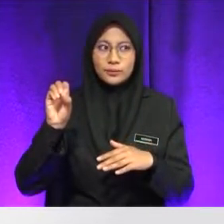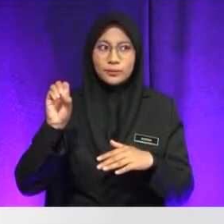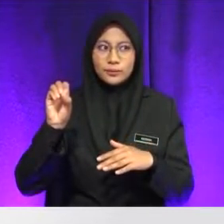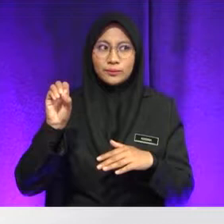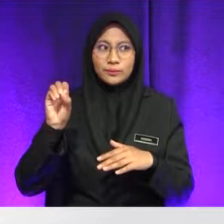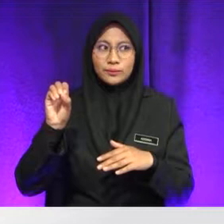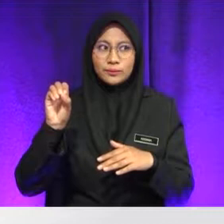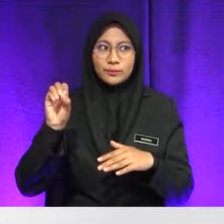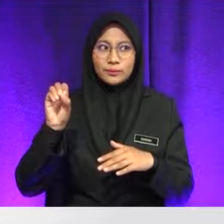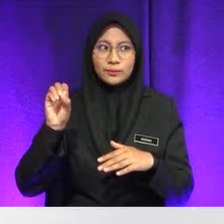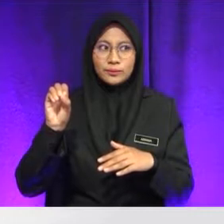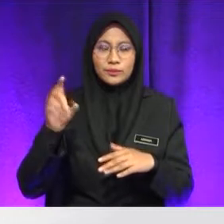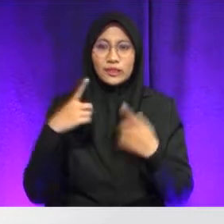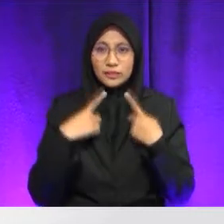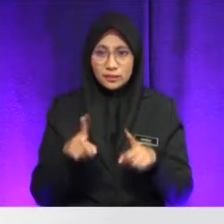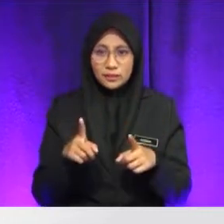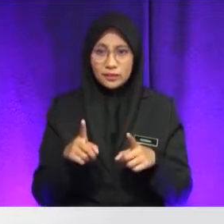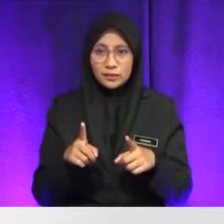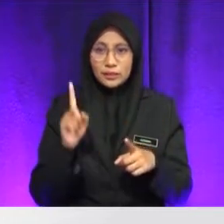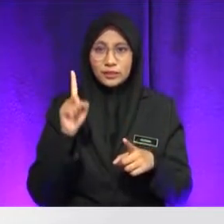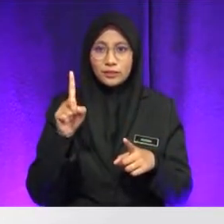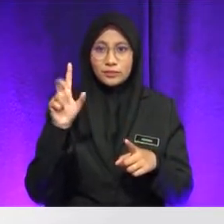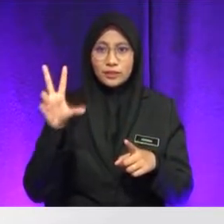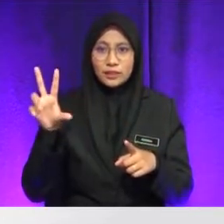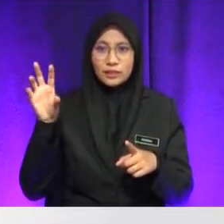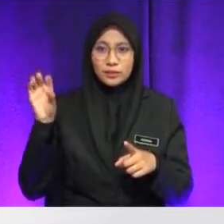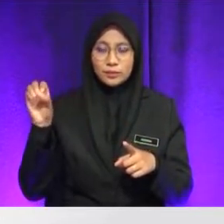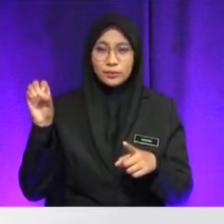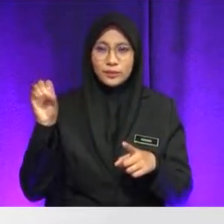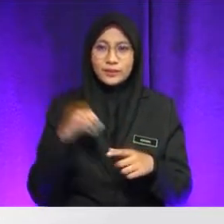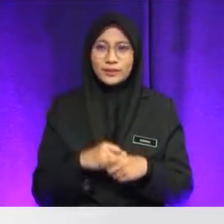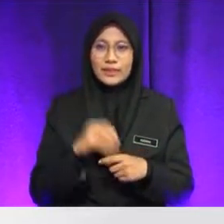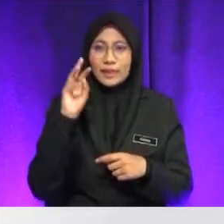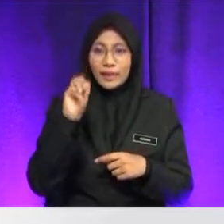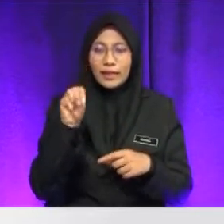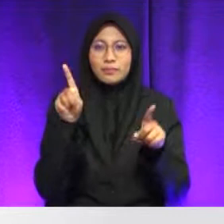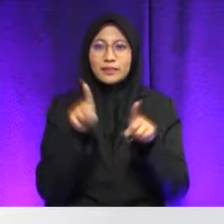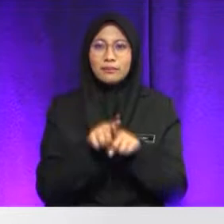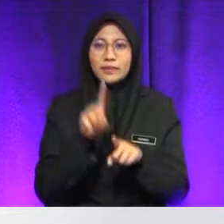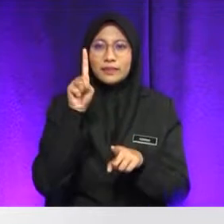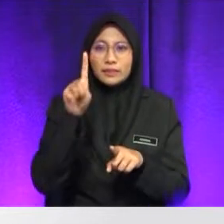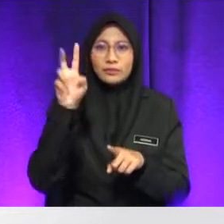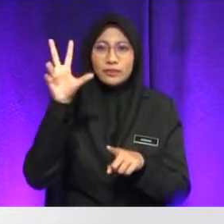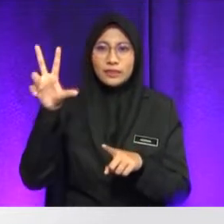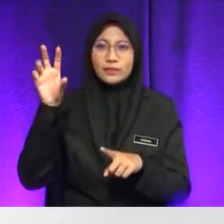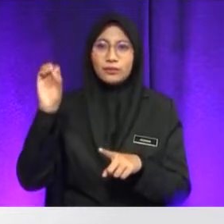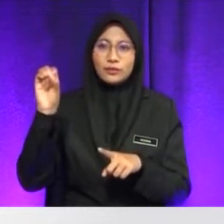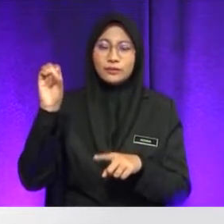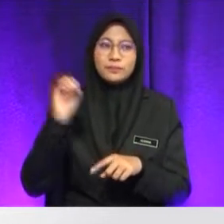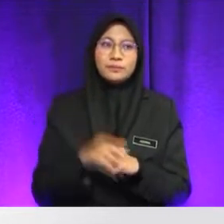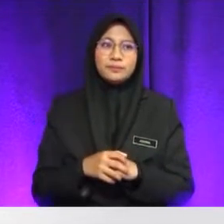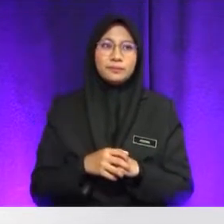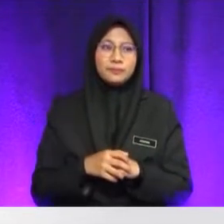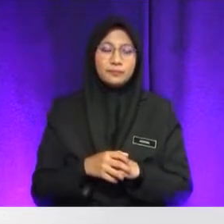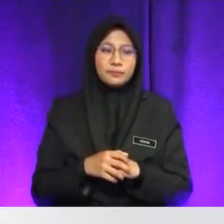a&a joknya ilah 170 untuk lagi di opened bye Oke untuk soal dan ini kita